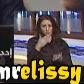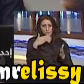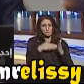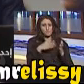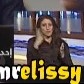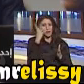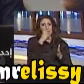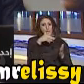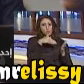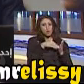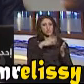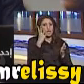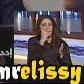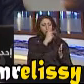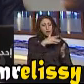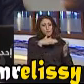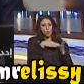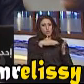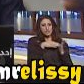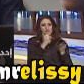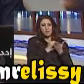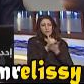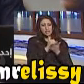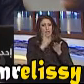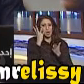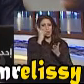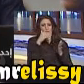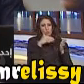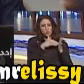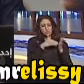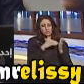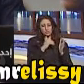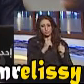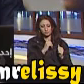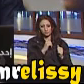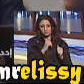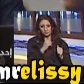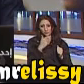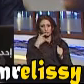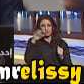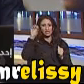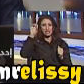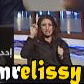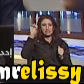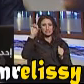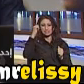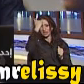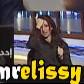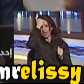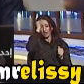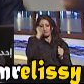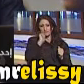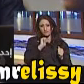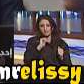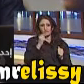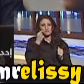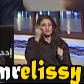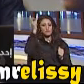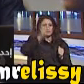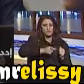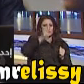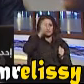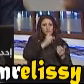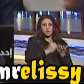موظف يا جايلان في الحاله دي؟ احنا كده دلوقتي حاليا في مركز ابو حماد 9000 موظف ابو حماد يا فندم، بتعظيم في